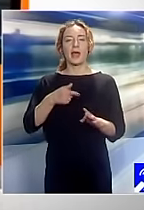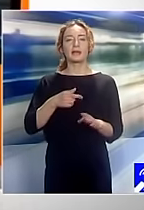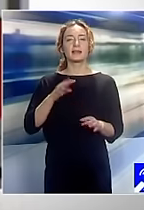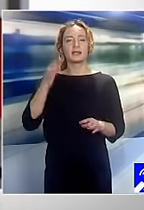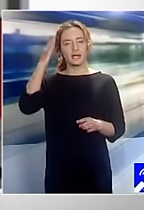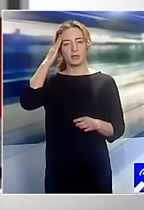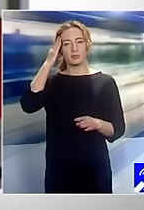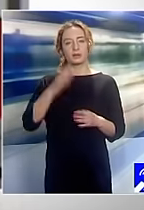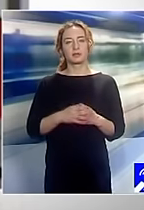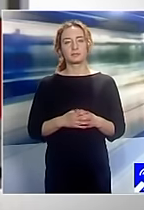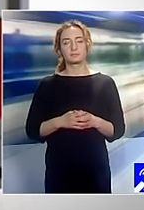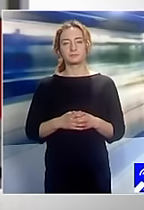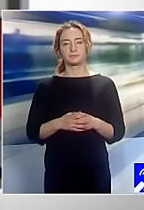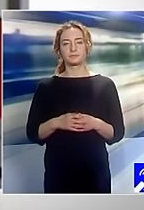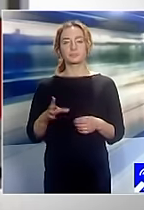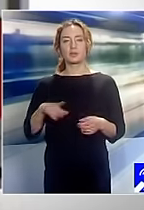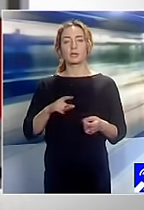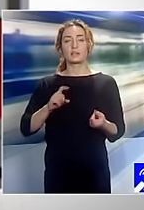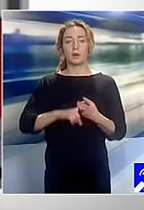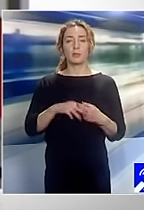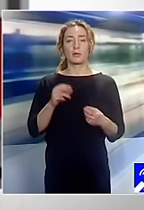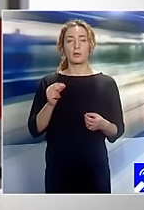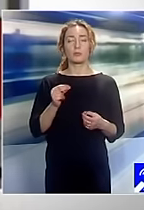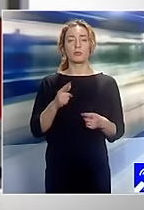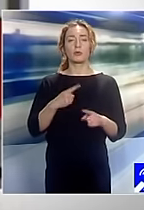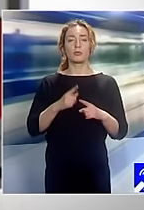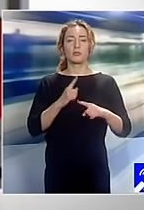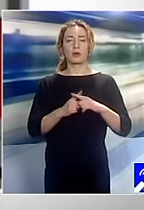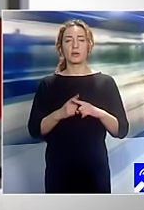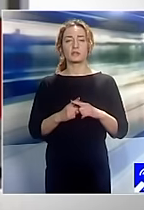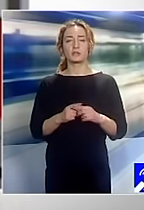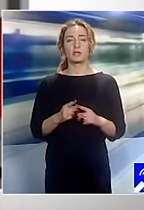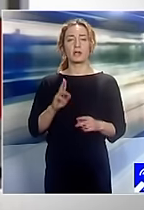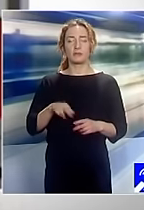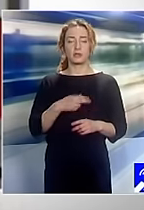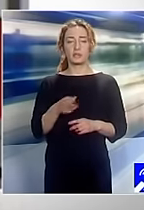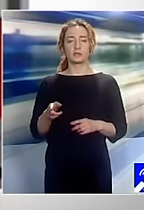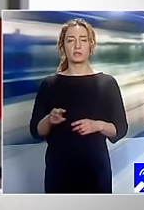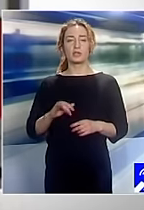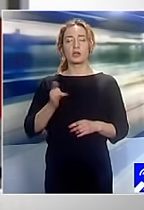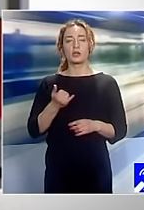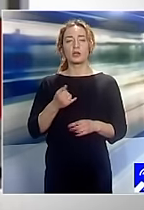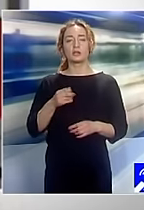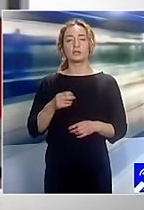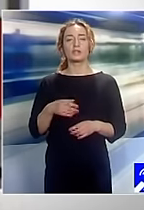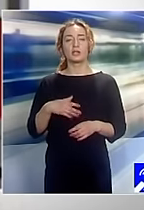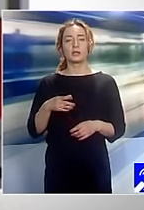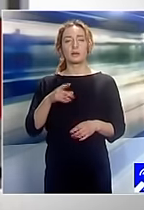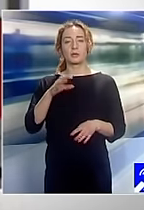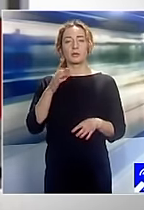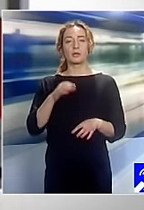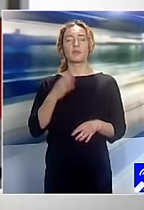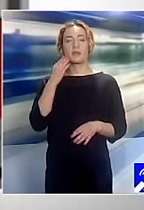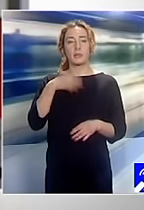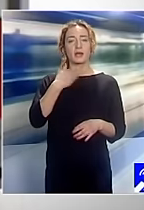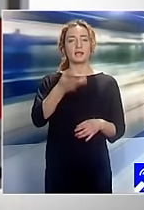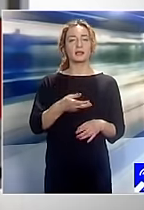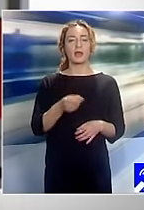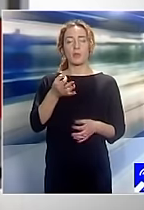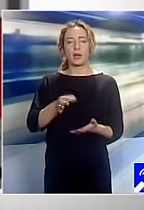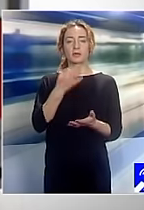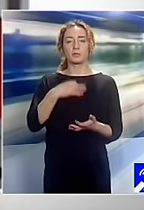acesta avem o colaborare bună cu farmaciile, pentru că înainte farmacistele cedau la insistențele părinților, dați-mi pentru copilul antibiotic sau pentru cineva